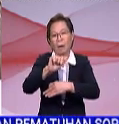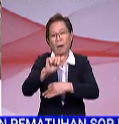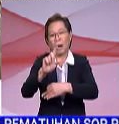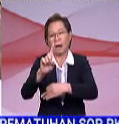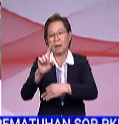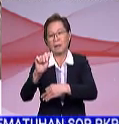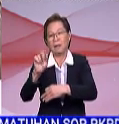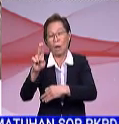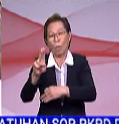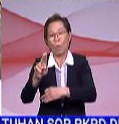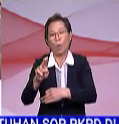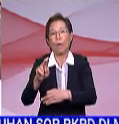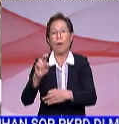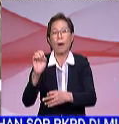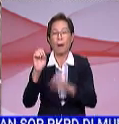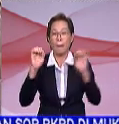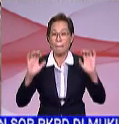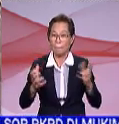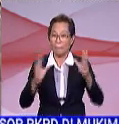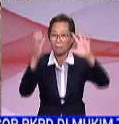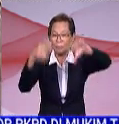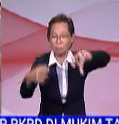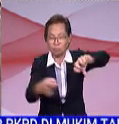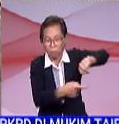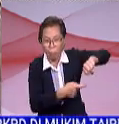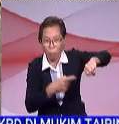Keamatan 2021? Sama-sama kita